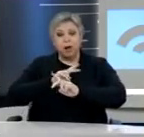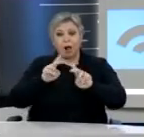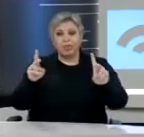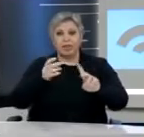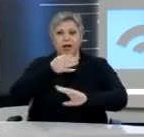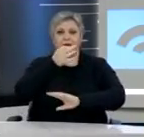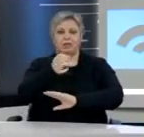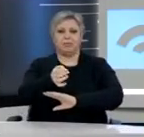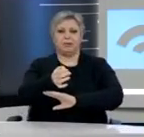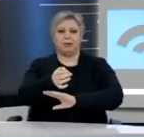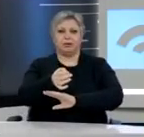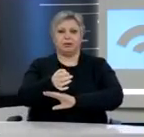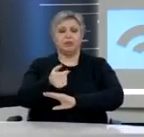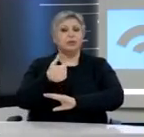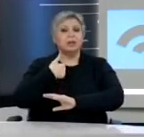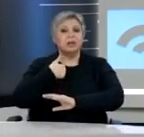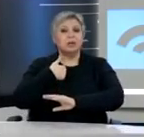Ζήτησα από τη Βουλή